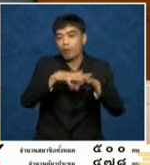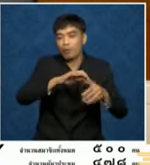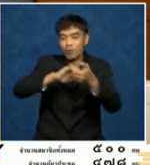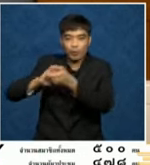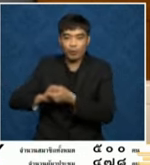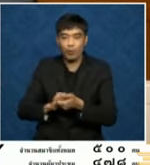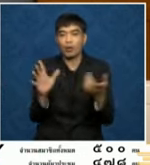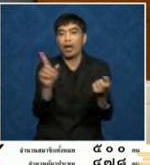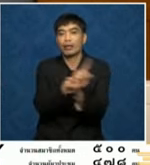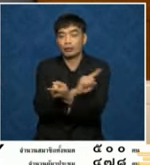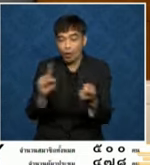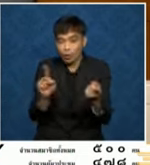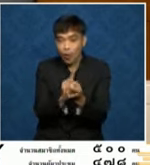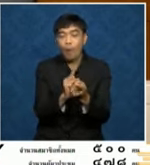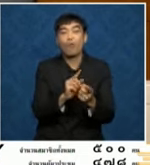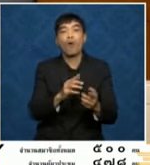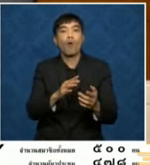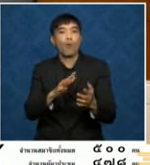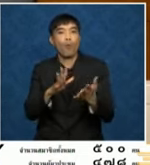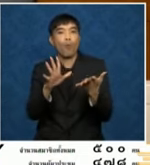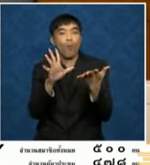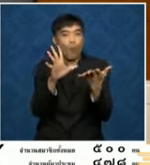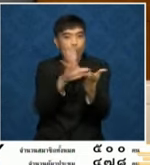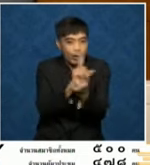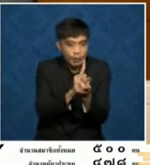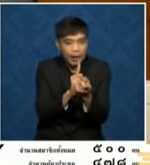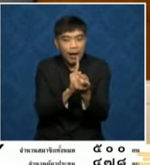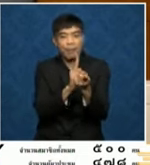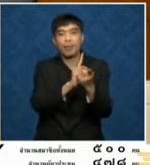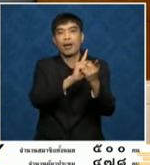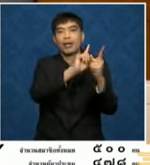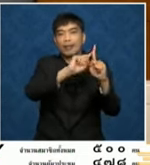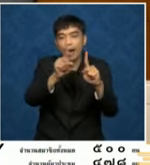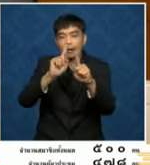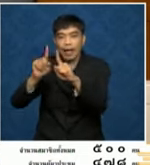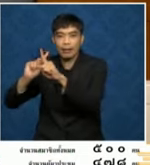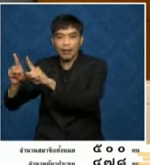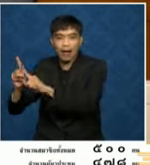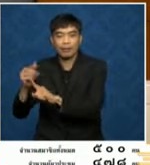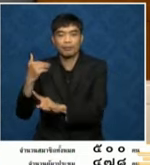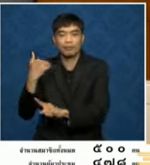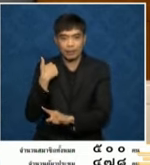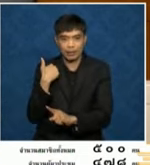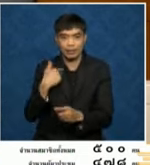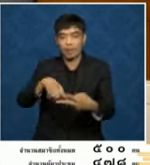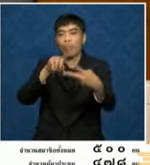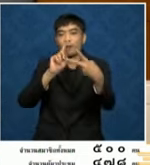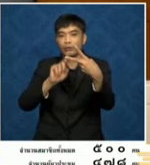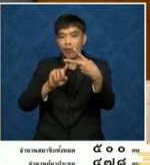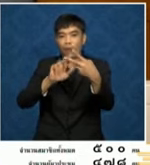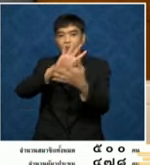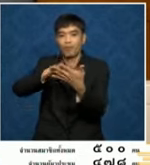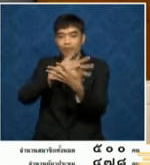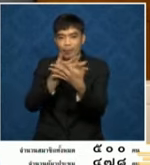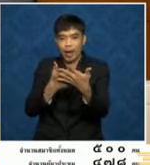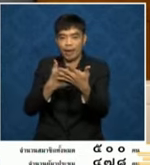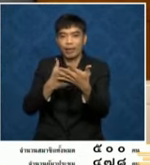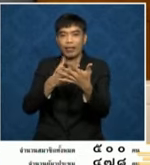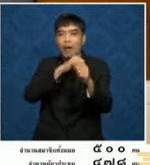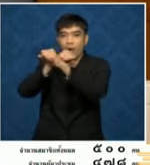ในสังคมพหุวัฒนธรรมที่มีความหลากหลายในพื้นที่รวมถึงส่วนที่2ครับแผนงานยุทธศาสตร์ป้องกันและแก้ไขปัญห